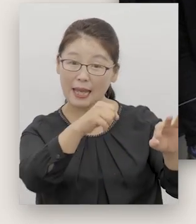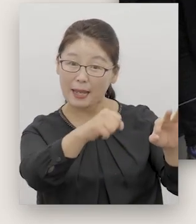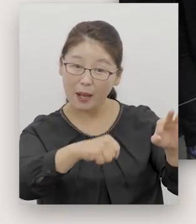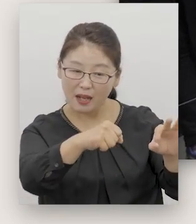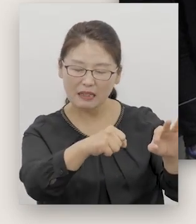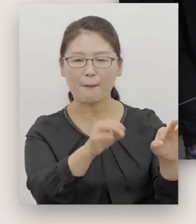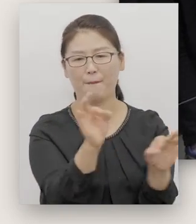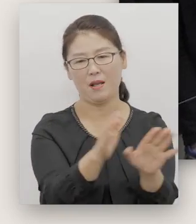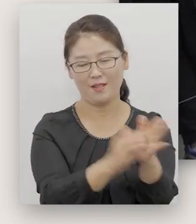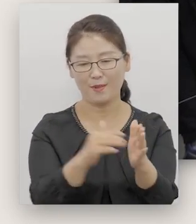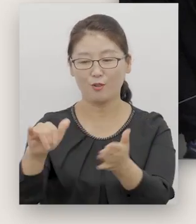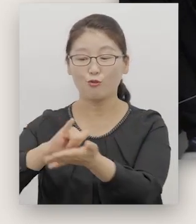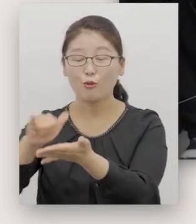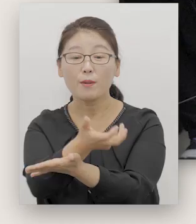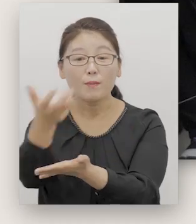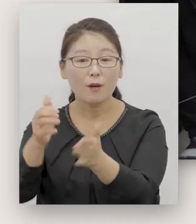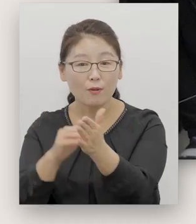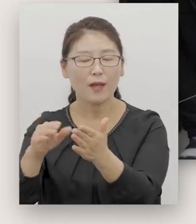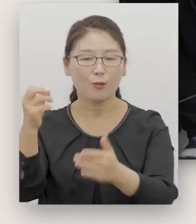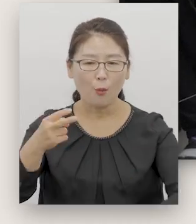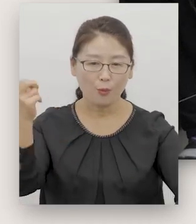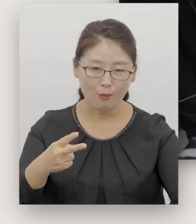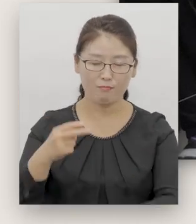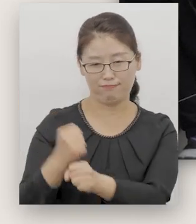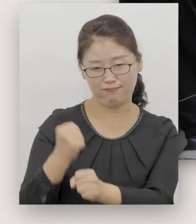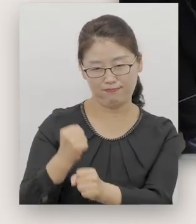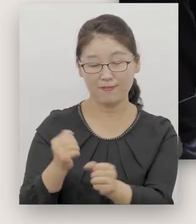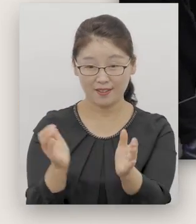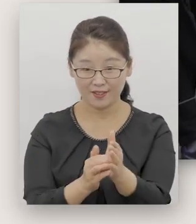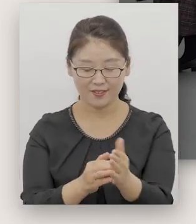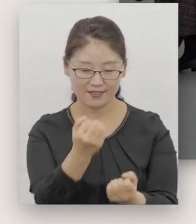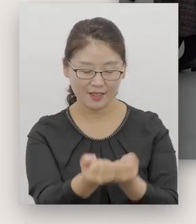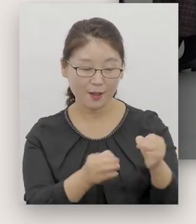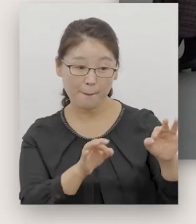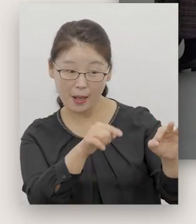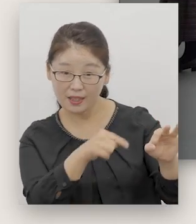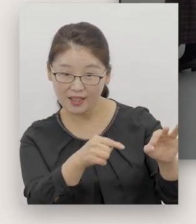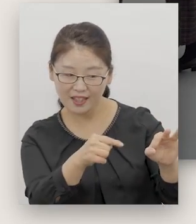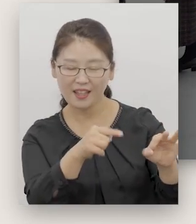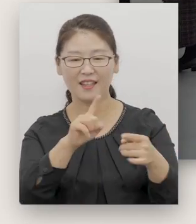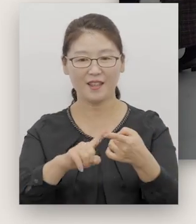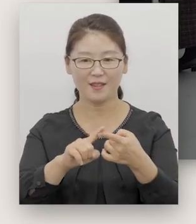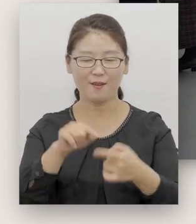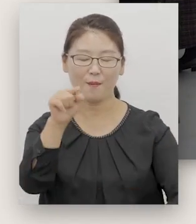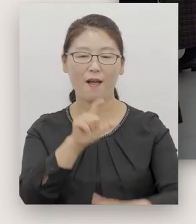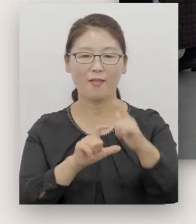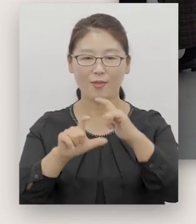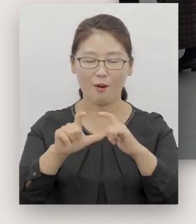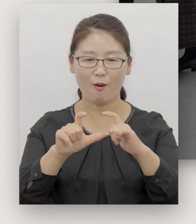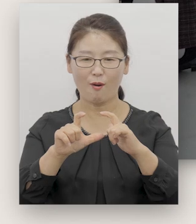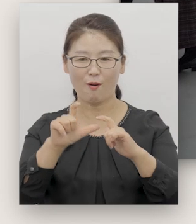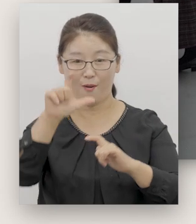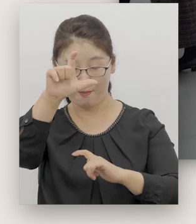연거푸 만들면서 이 자전거 바퀴에 대한 의미가 점점 더 가중되게 되는 것이죠. 아무래도 이번 전시회에서